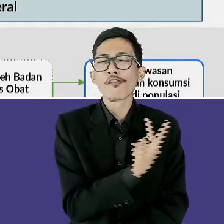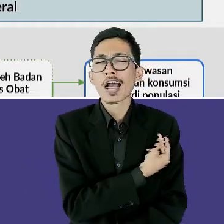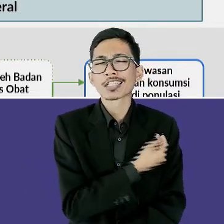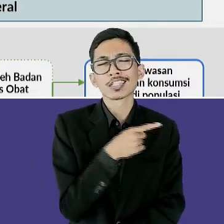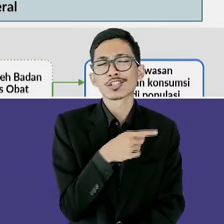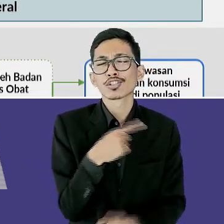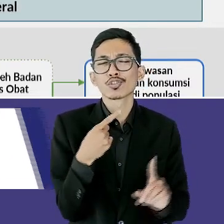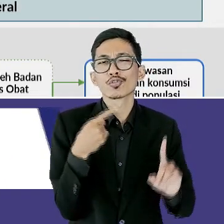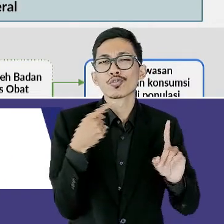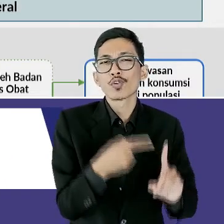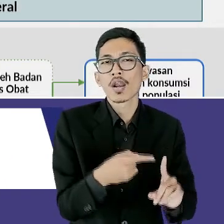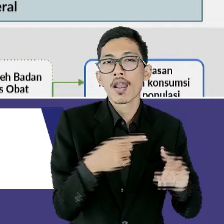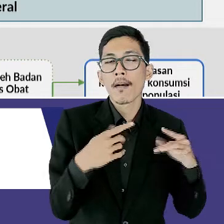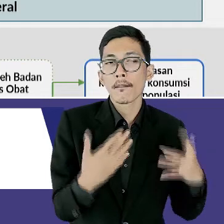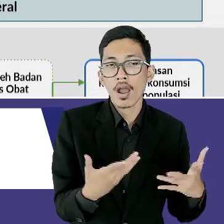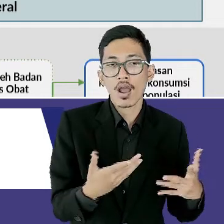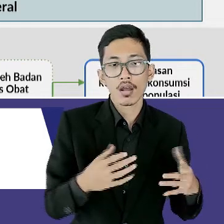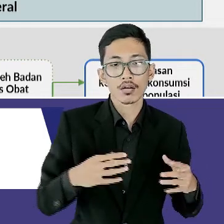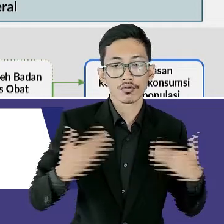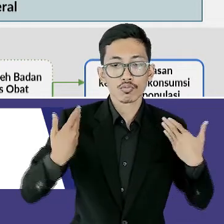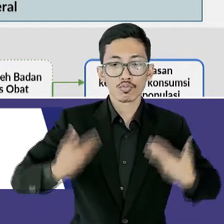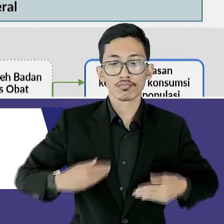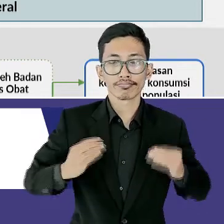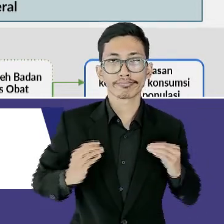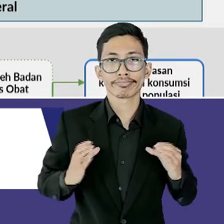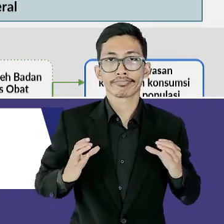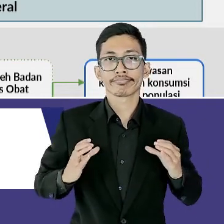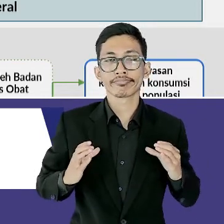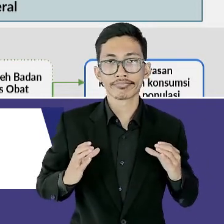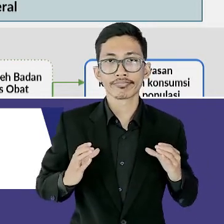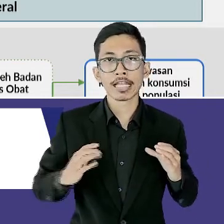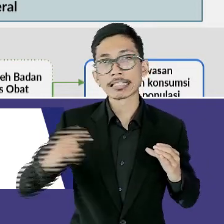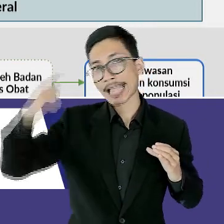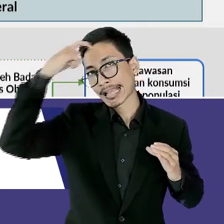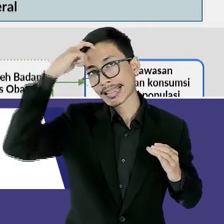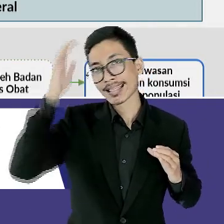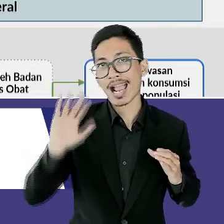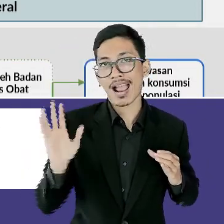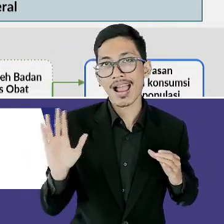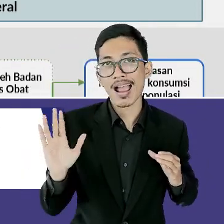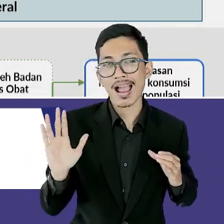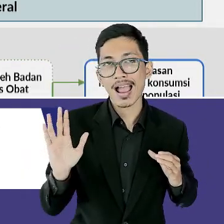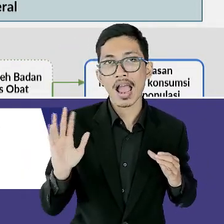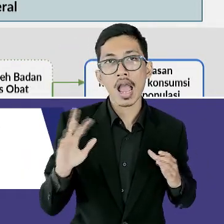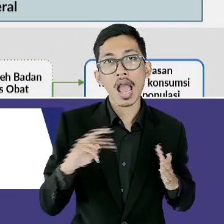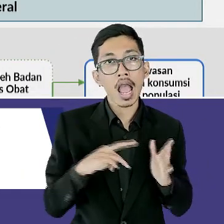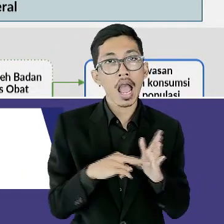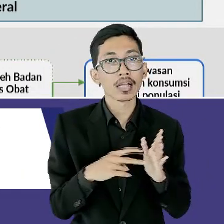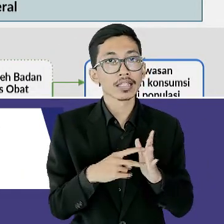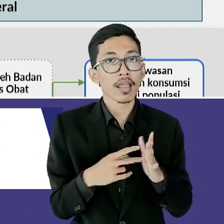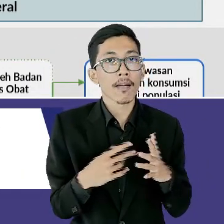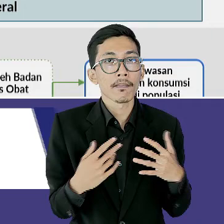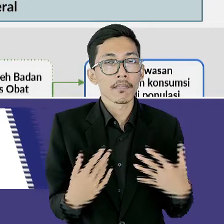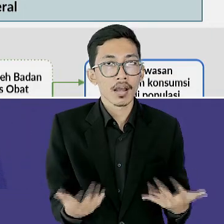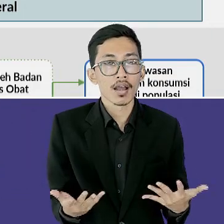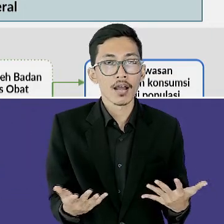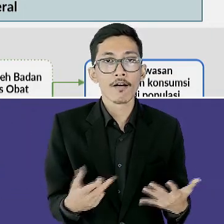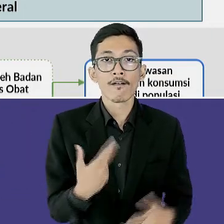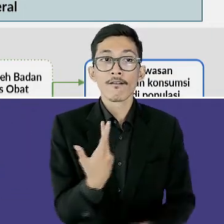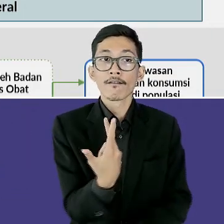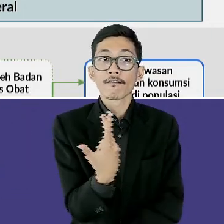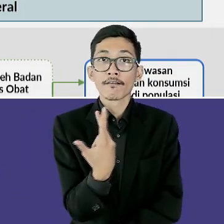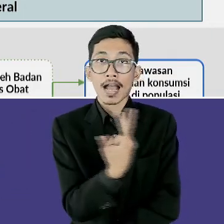bertujuan memicu terbentuknya kekebalan tubuh tanpa menimbulkan penyakit. Oleh sebab itu, pada umumnya